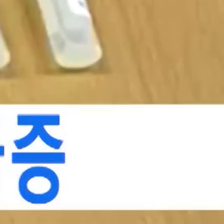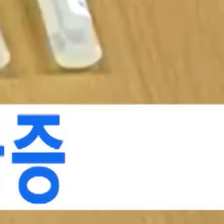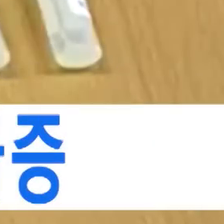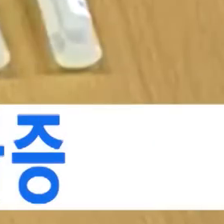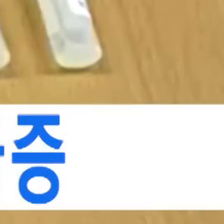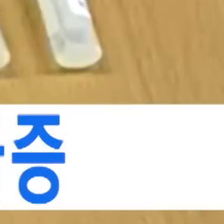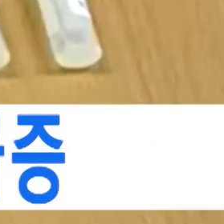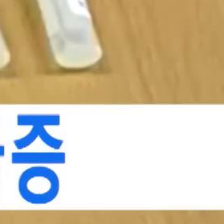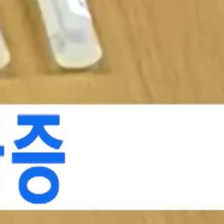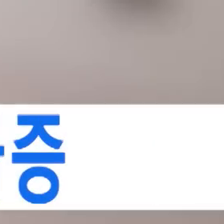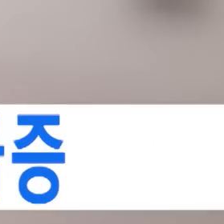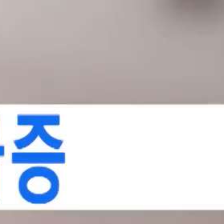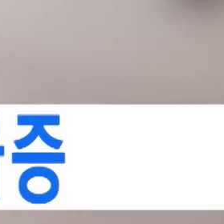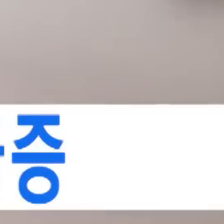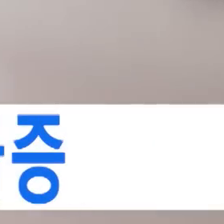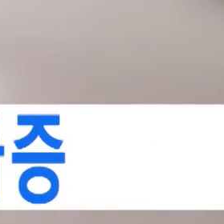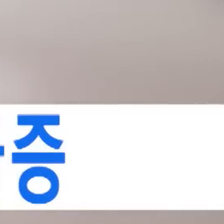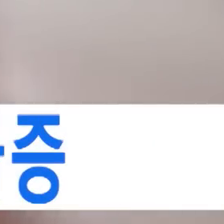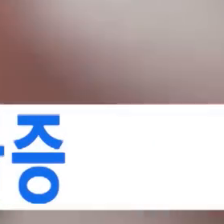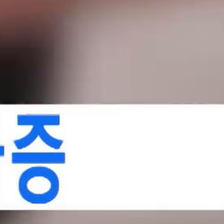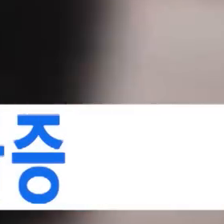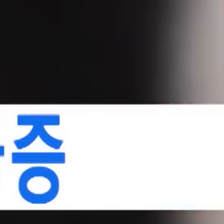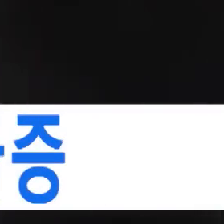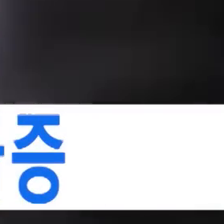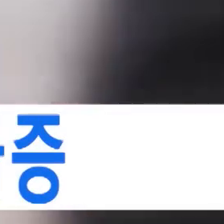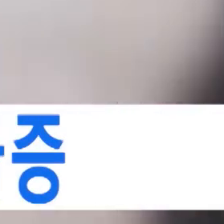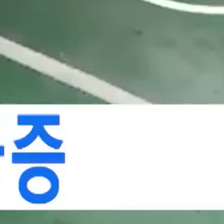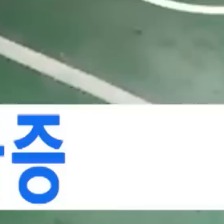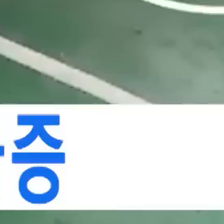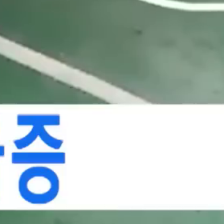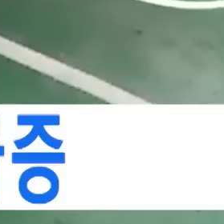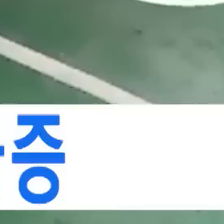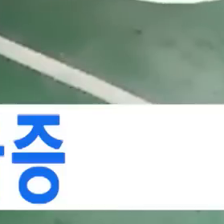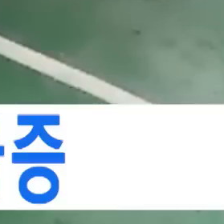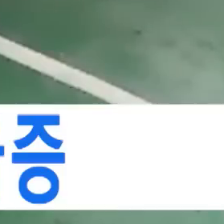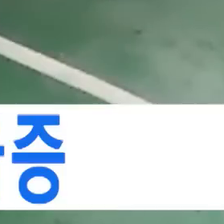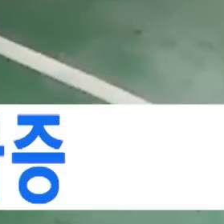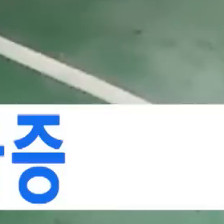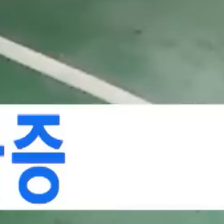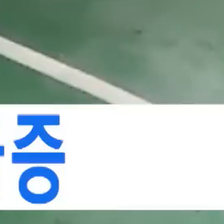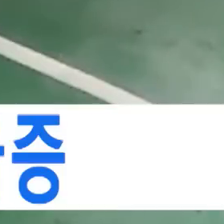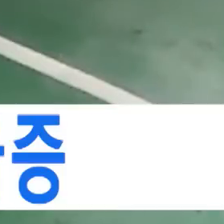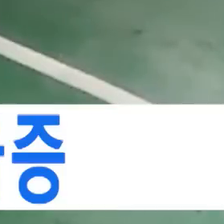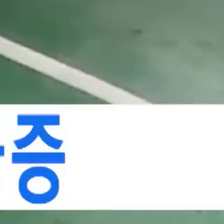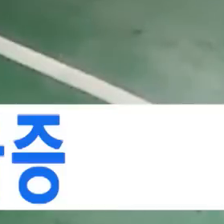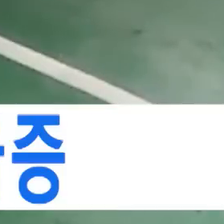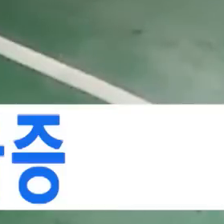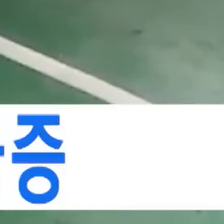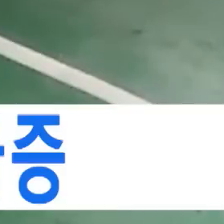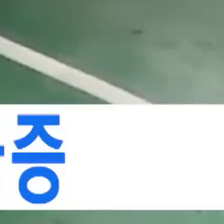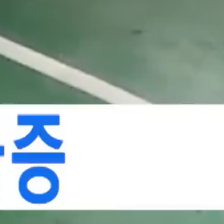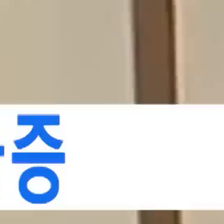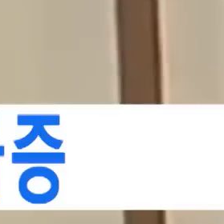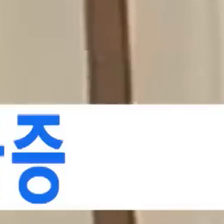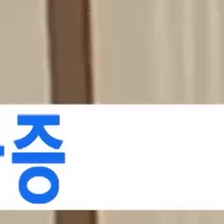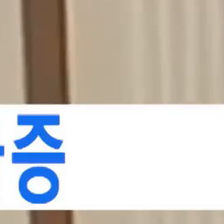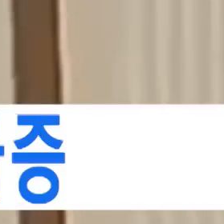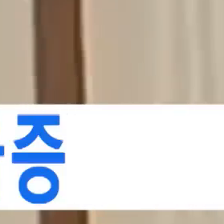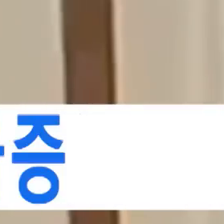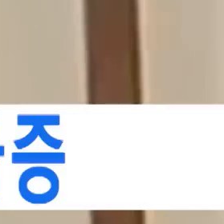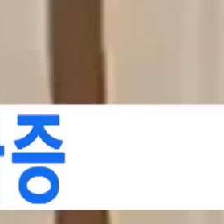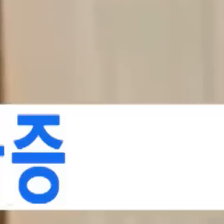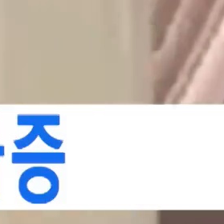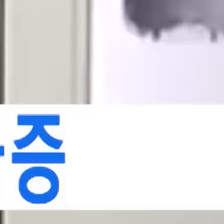20대 한인 유학생이 텔레그램으로 마약 유통 조직을 운영한 혐의로 구속됐습니다. 군사 우편을 통해 마약을 한국으로